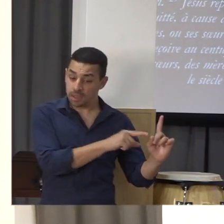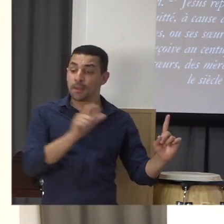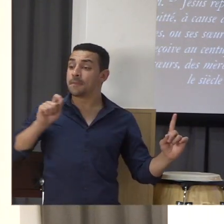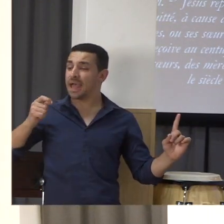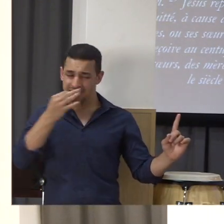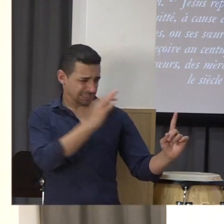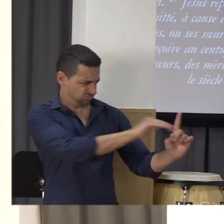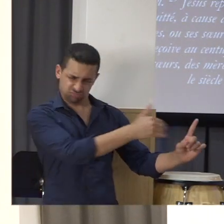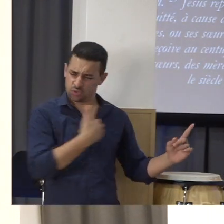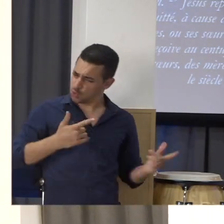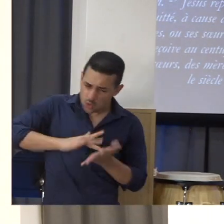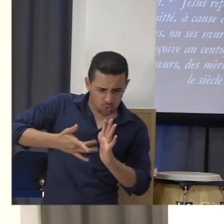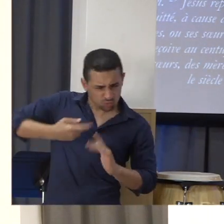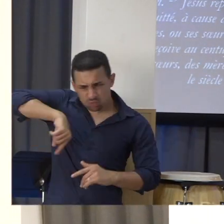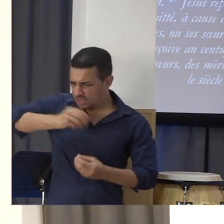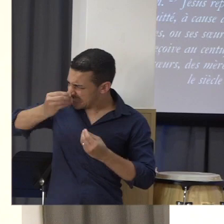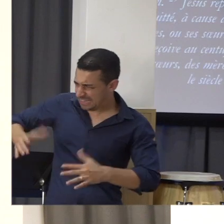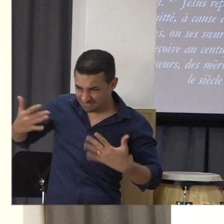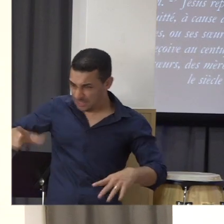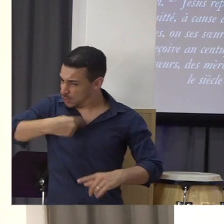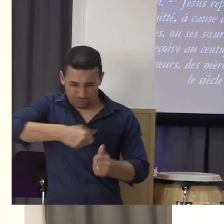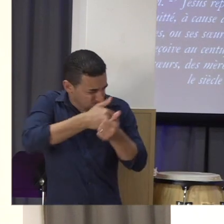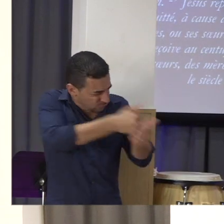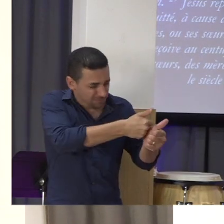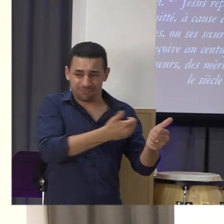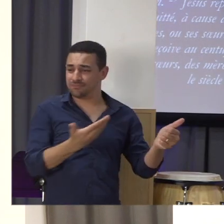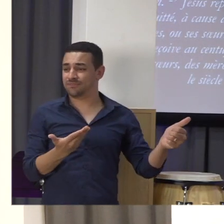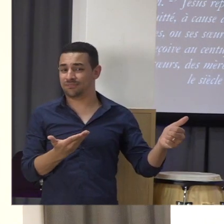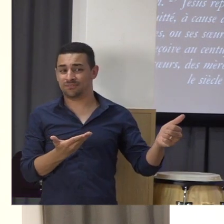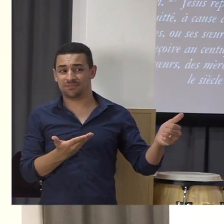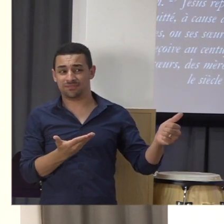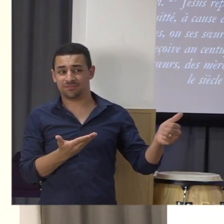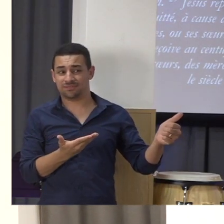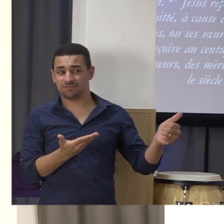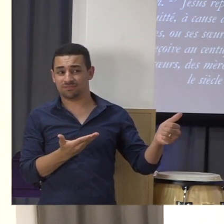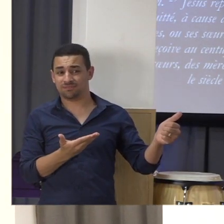tout quitté et nous t'avons suivi.